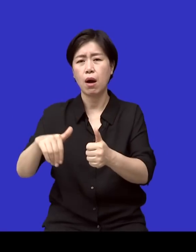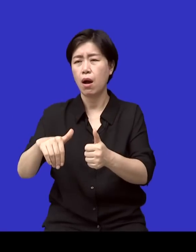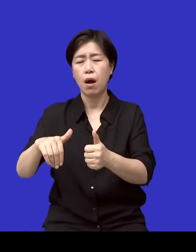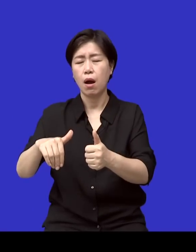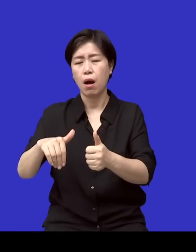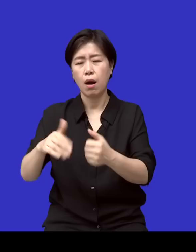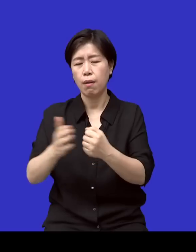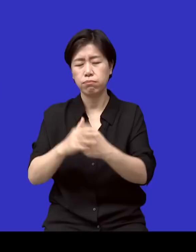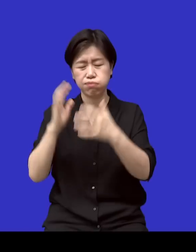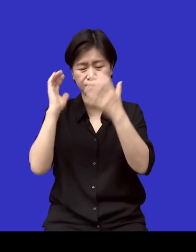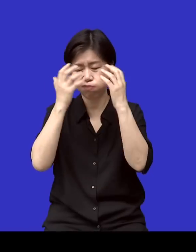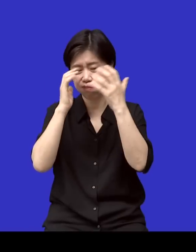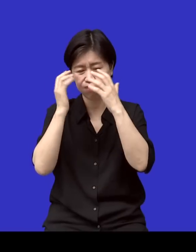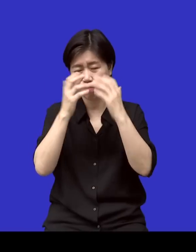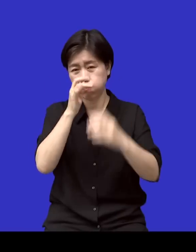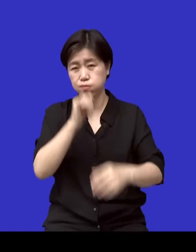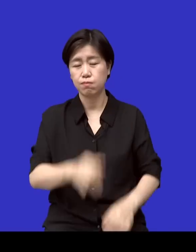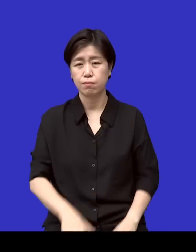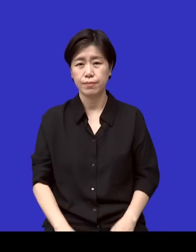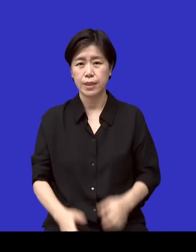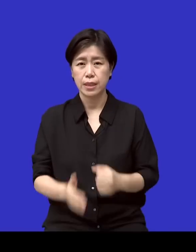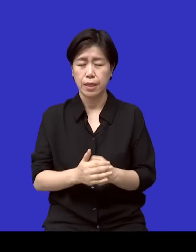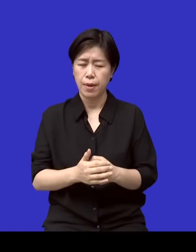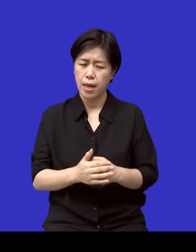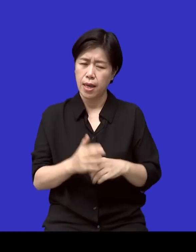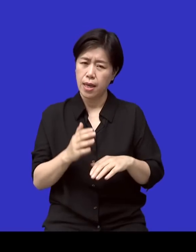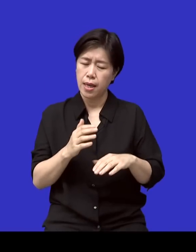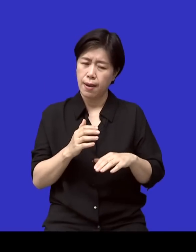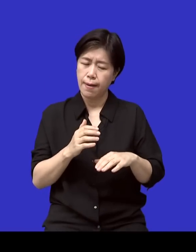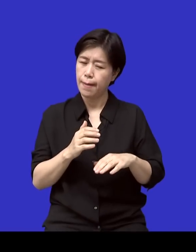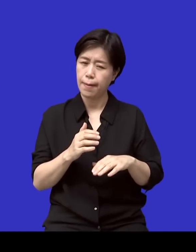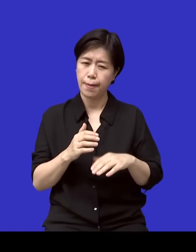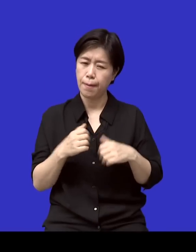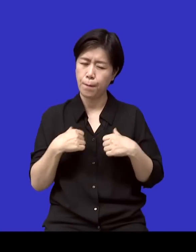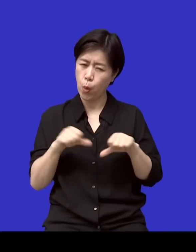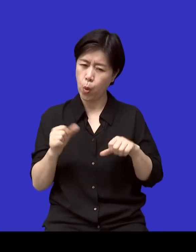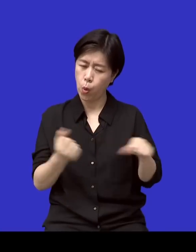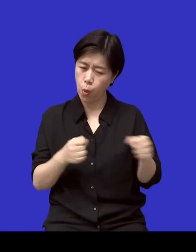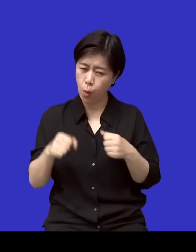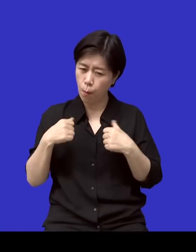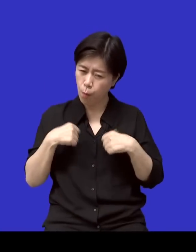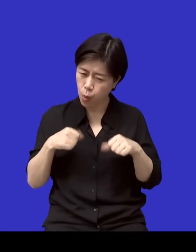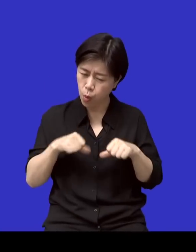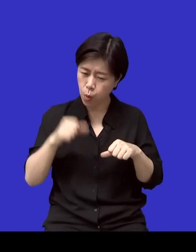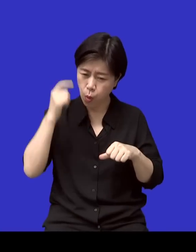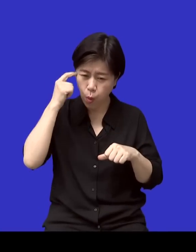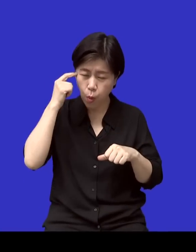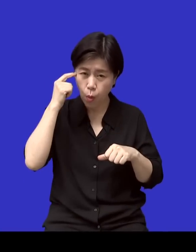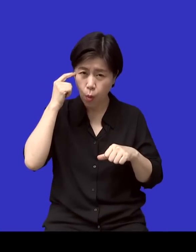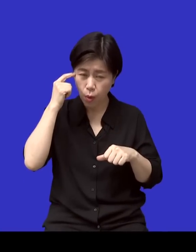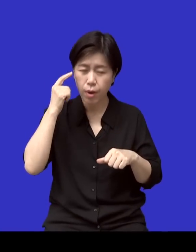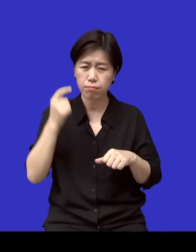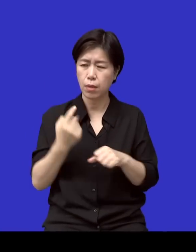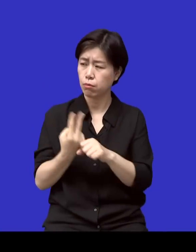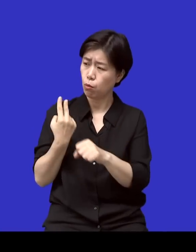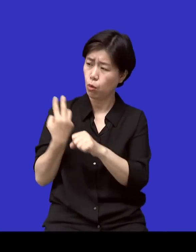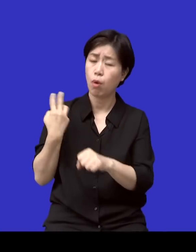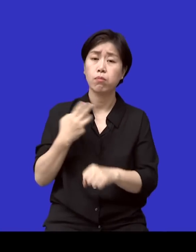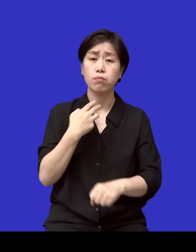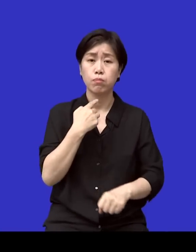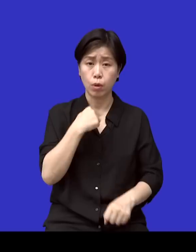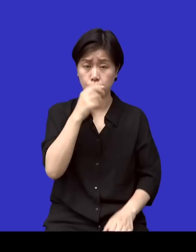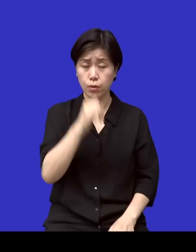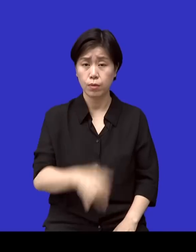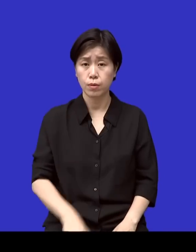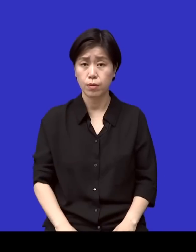들 정도로 계속 바닥을 쳤었어요. 3년 전, 2년 전 해가지고 그러다가